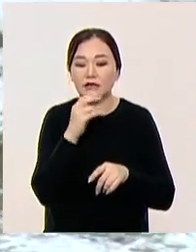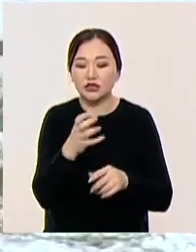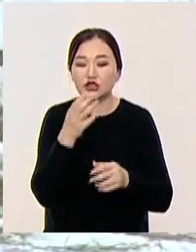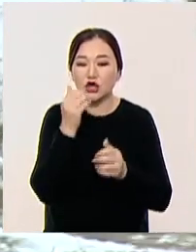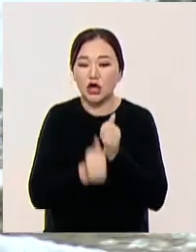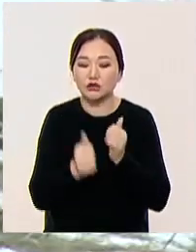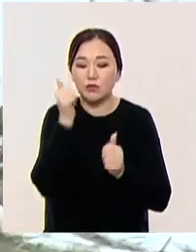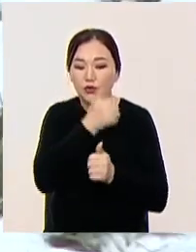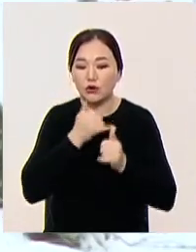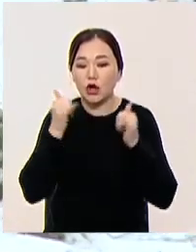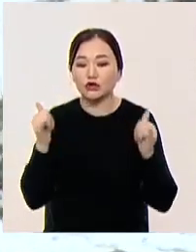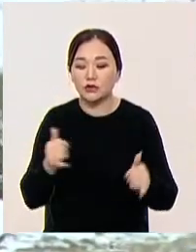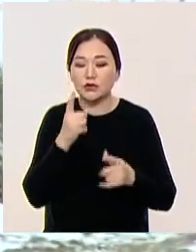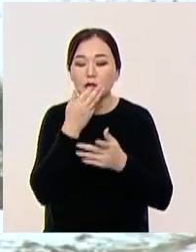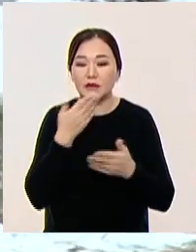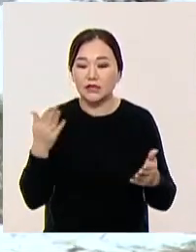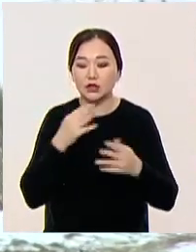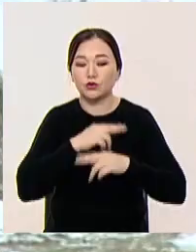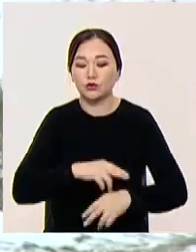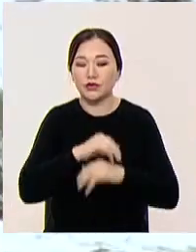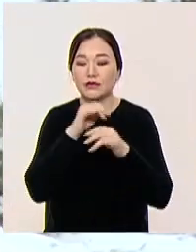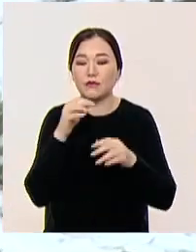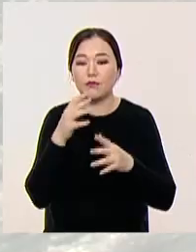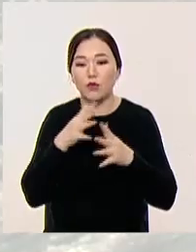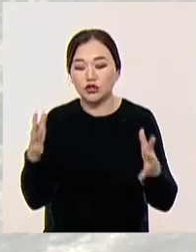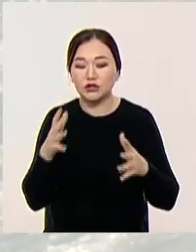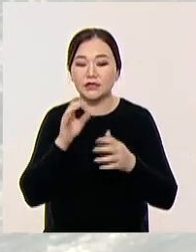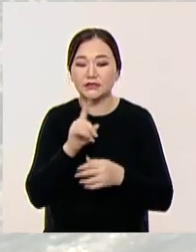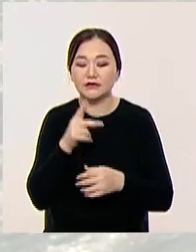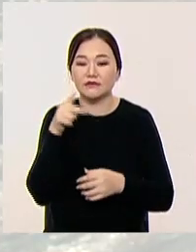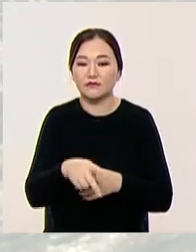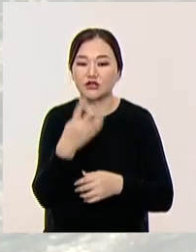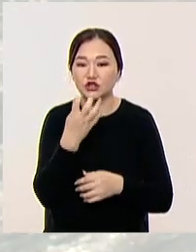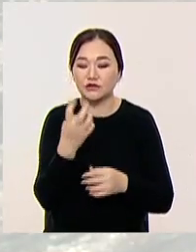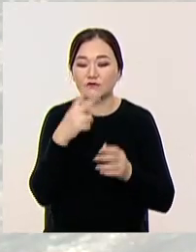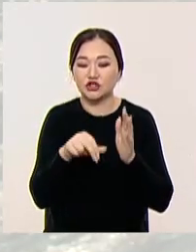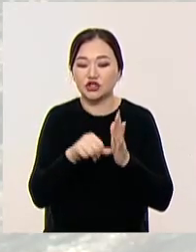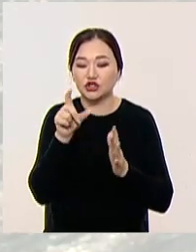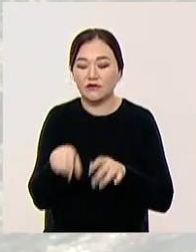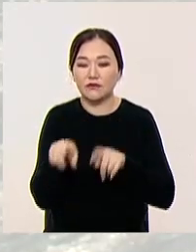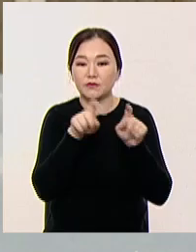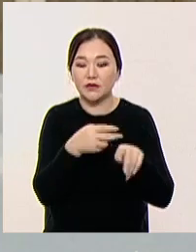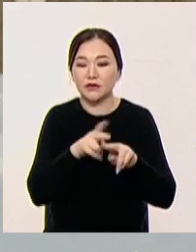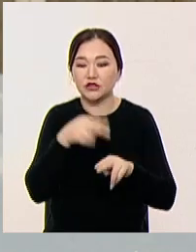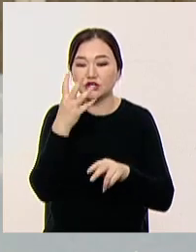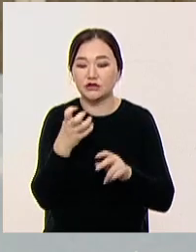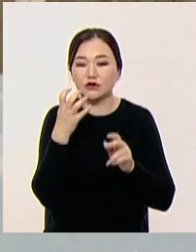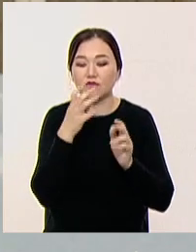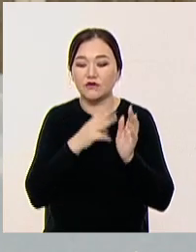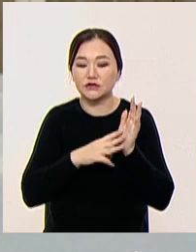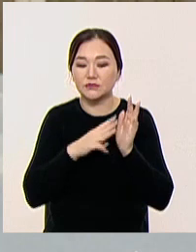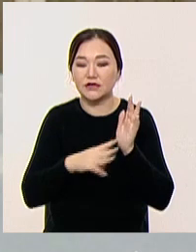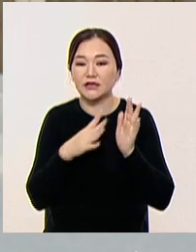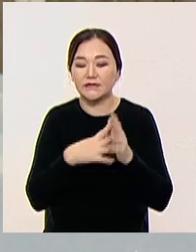каждым годом. Только за последний из трудоизбыточных регионов переехало 2426 человек. Это 489